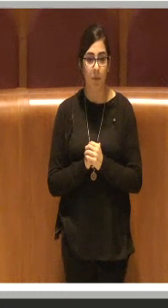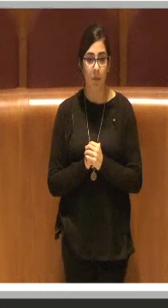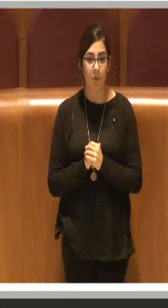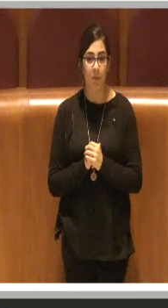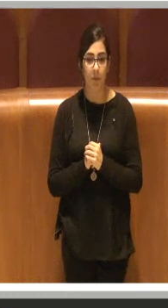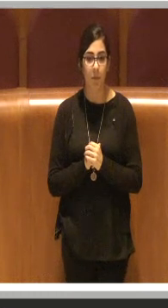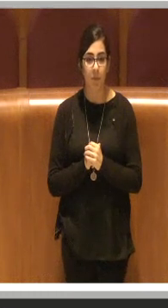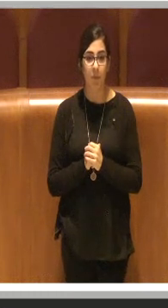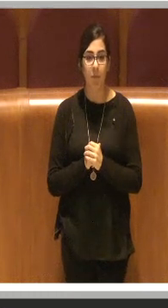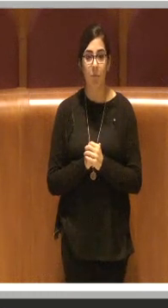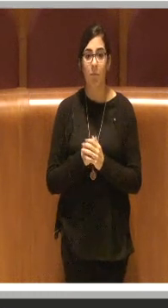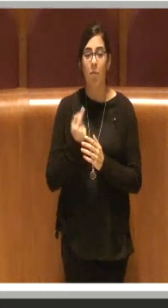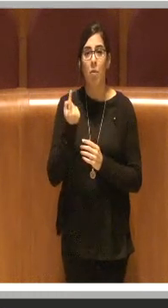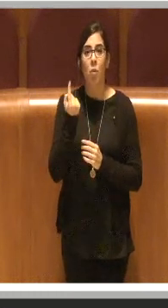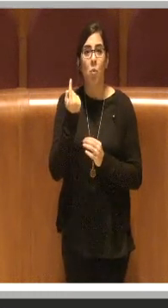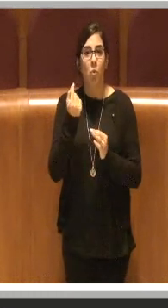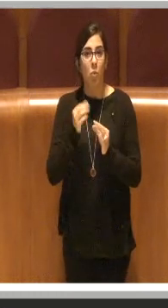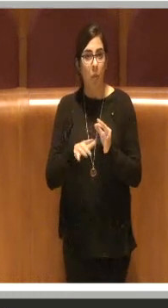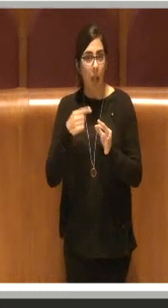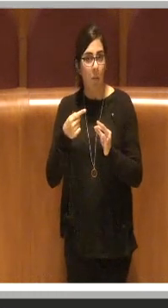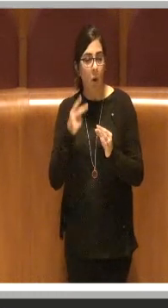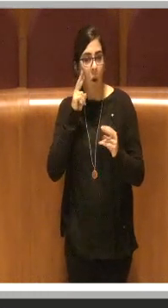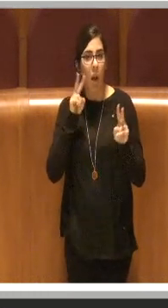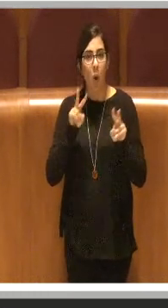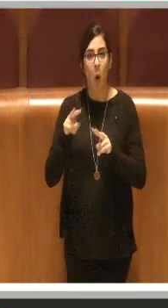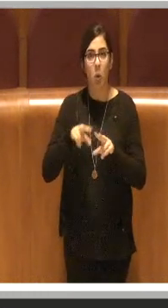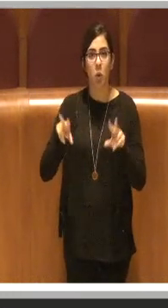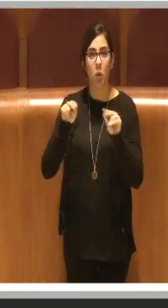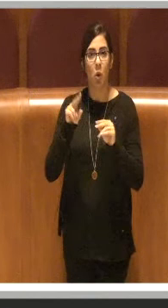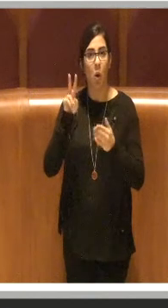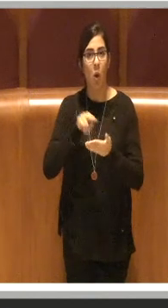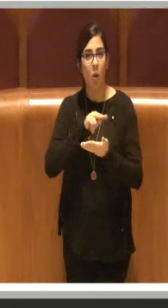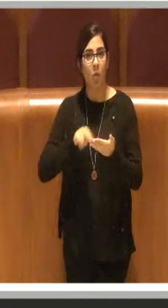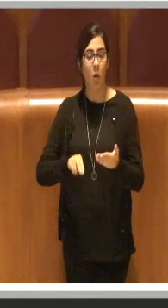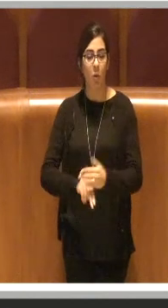qualche istante per l'ulteriore controllo del voto.